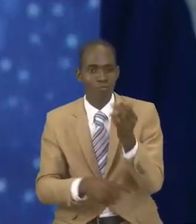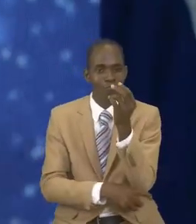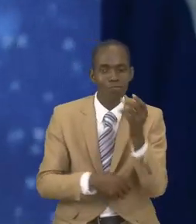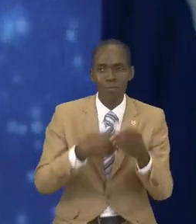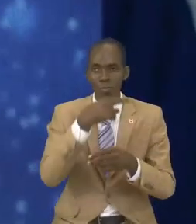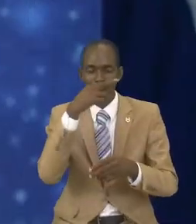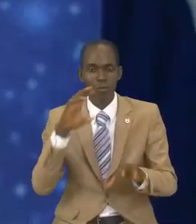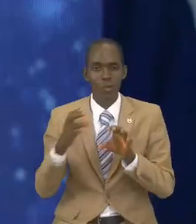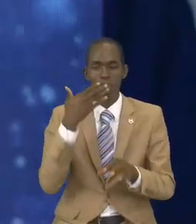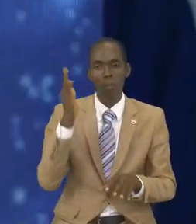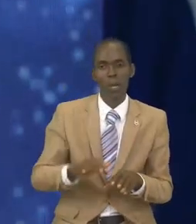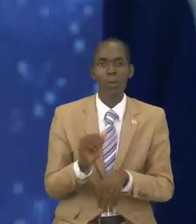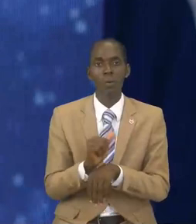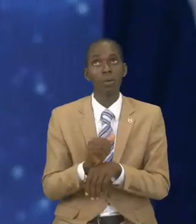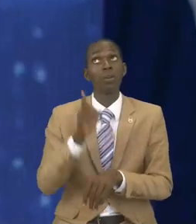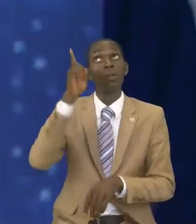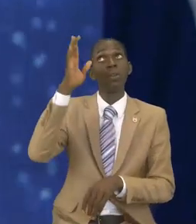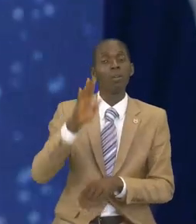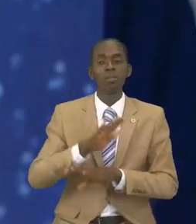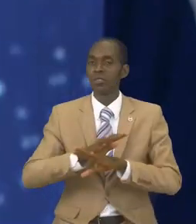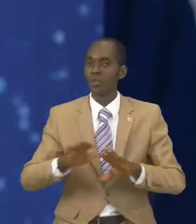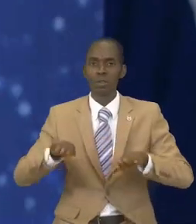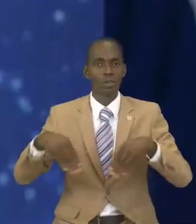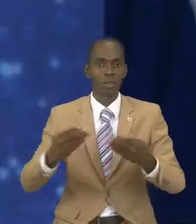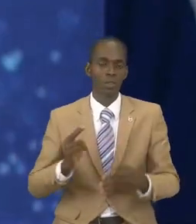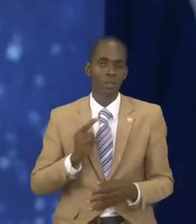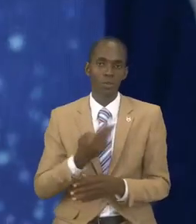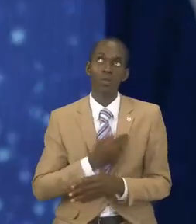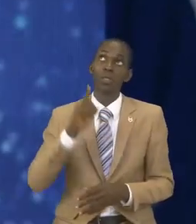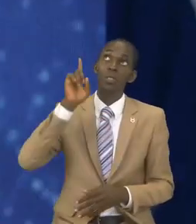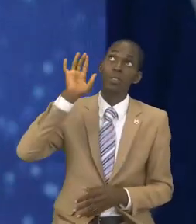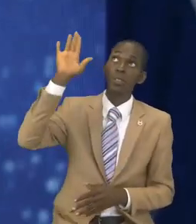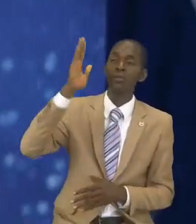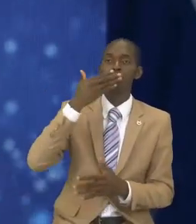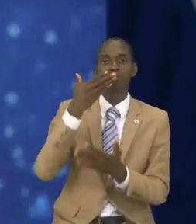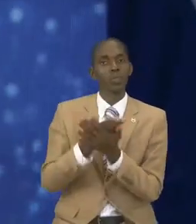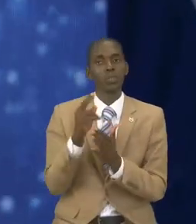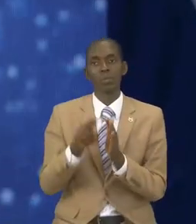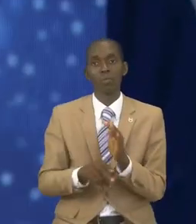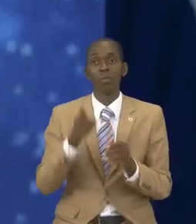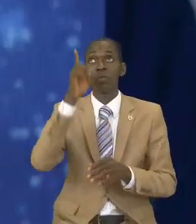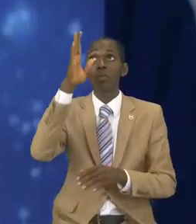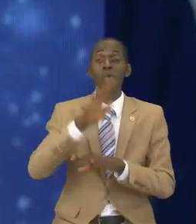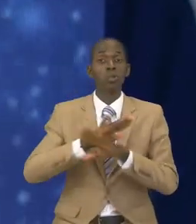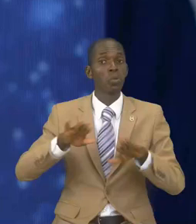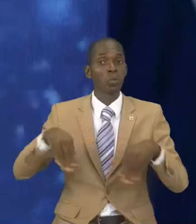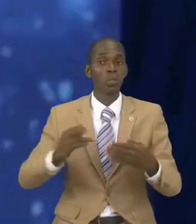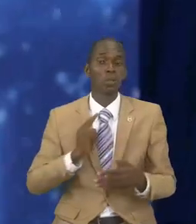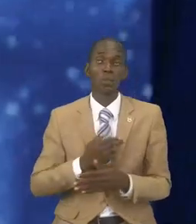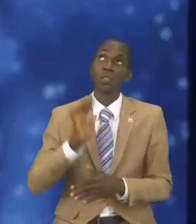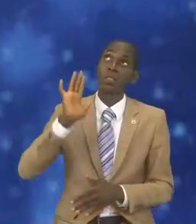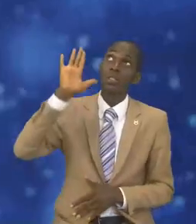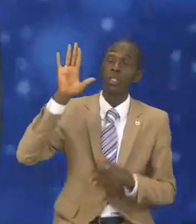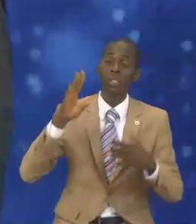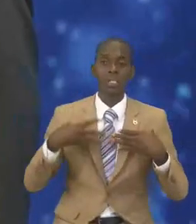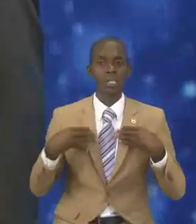ma chose habituelle. Dieu ne nous donne pas sa bonté, Dieu ne nous donne pas sa guérison,